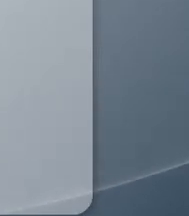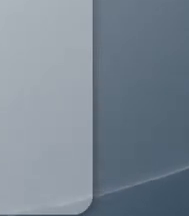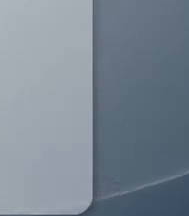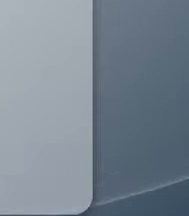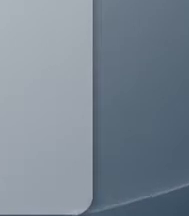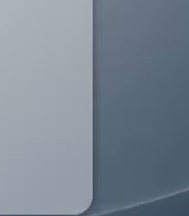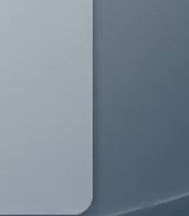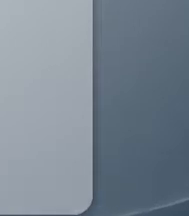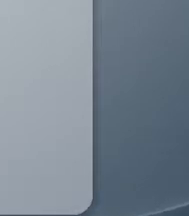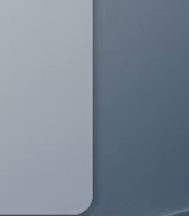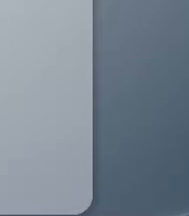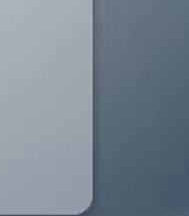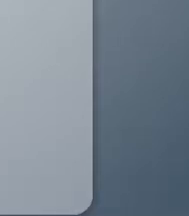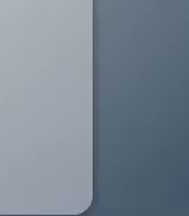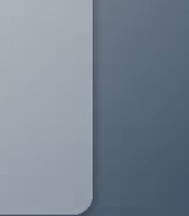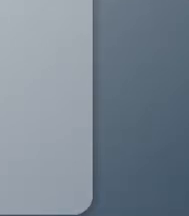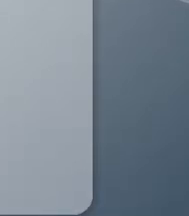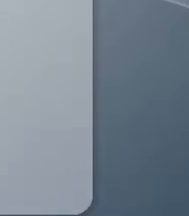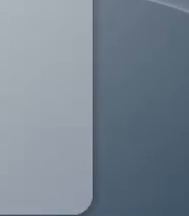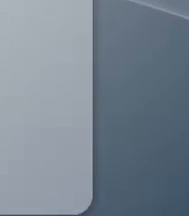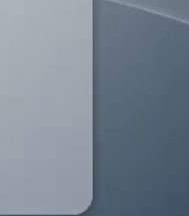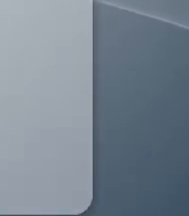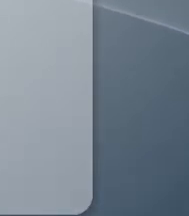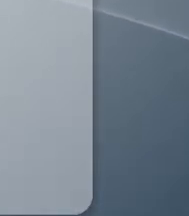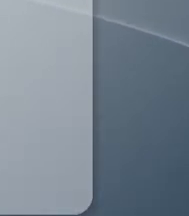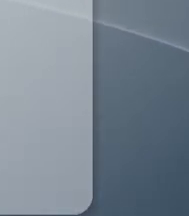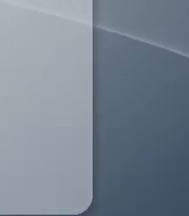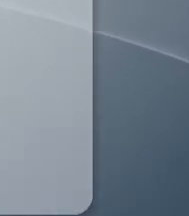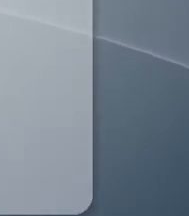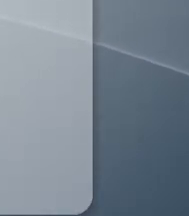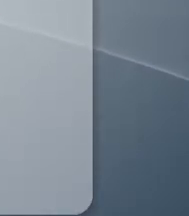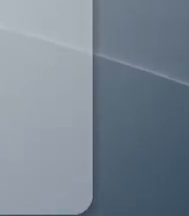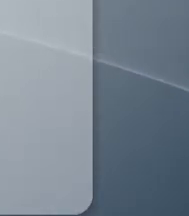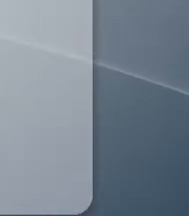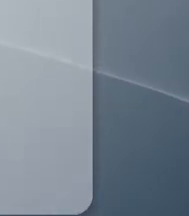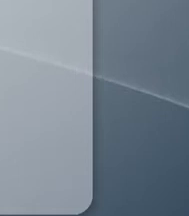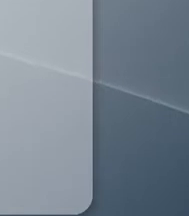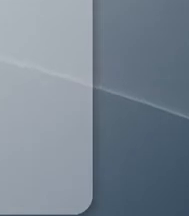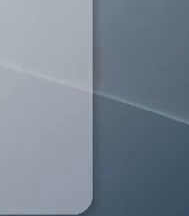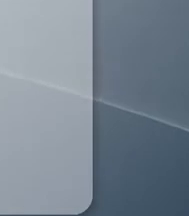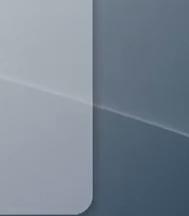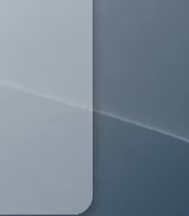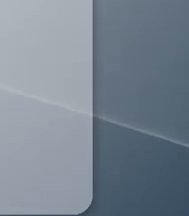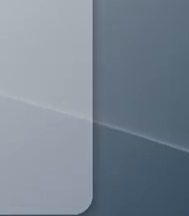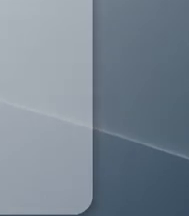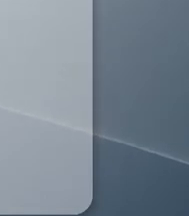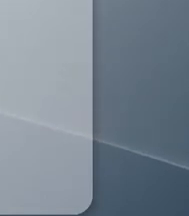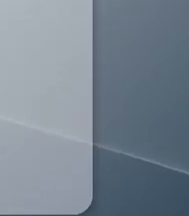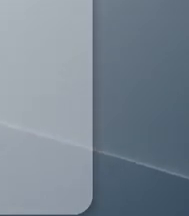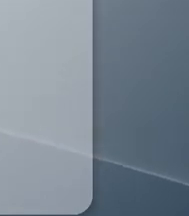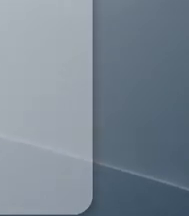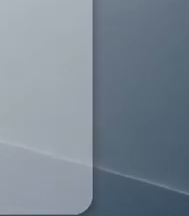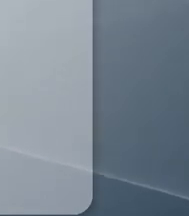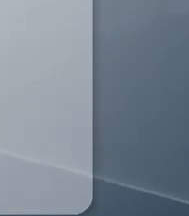합천군 보건소는 해수 온도가 높아지는 여름철을 맞아 비브리오 폐혈증에 감염되지 않도록 각별한 주의를 당부했습니다.